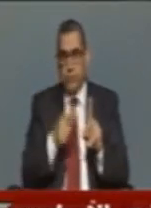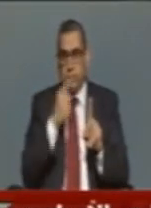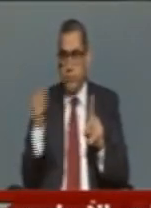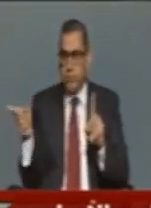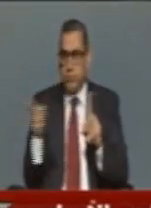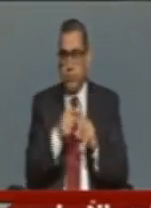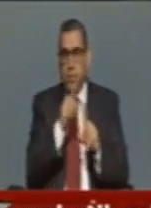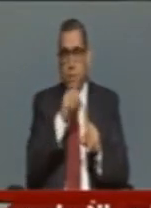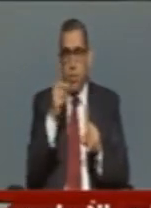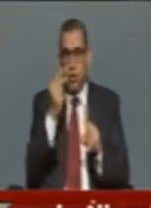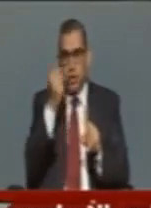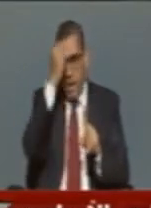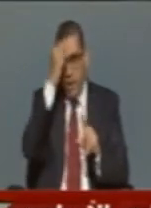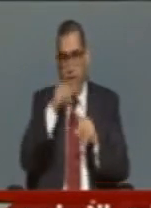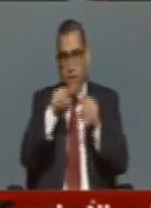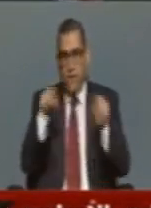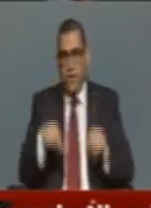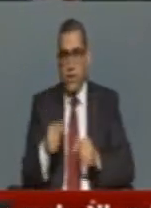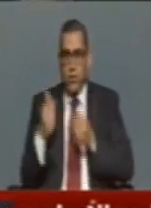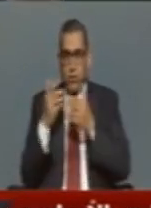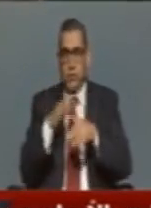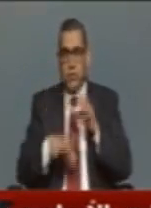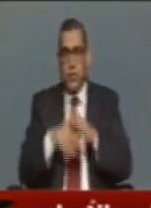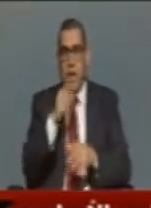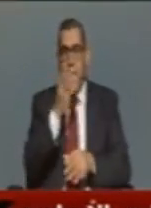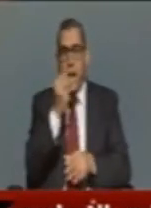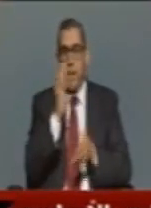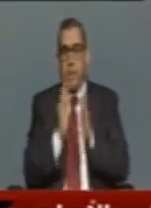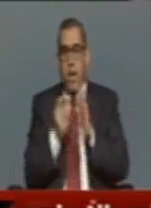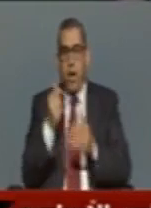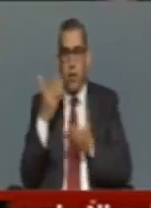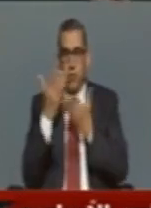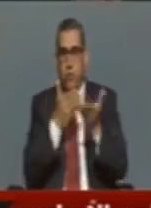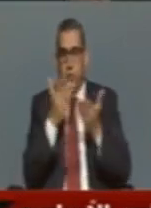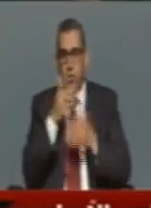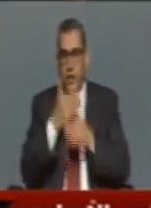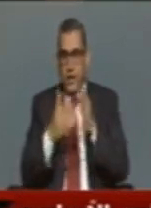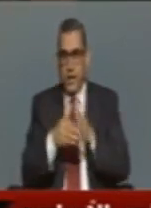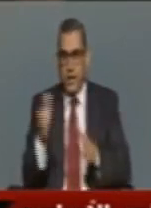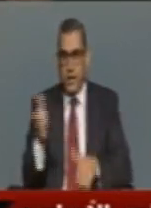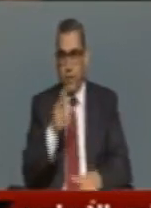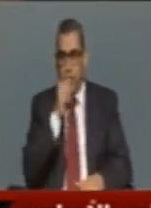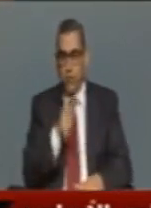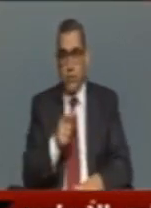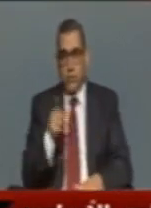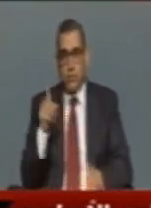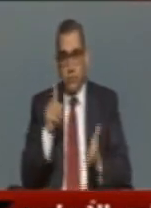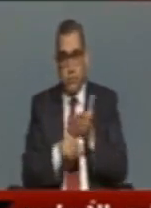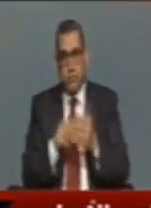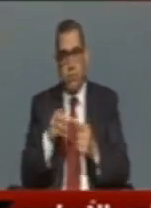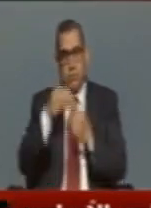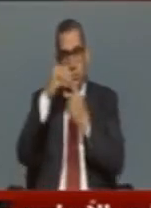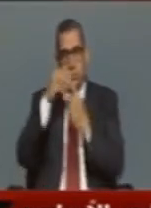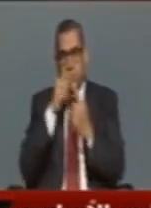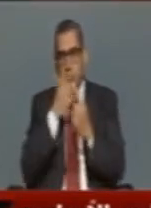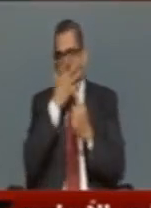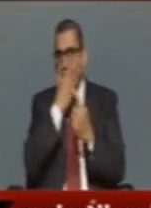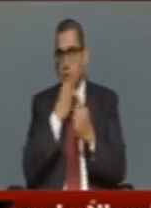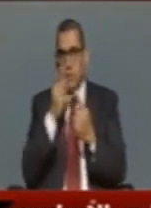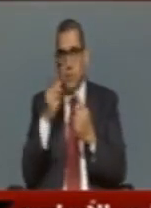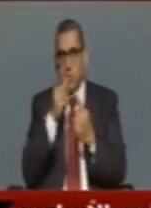ألف فصل بتكلفة 40 مليار جنيه. ده الحقيقة واحد من الأشكال اللي أنا